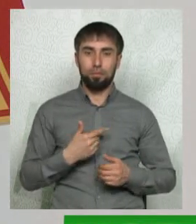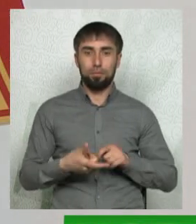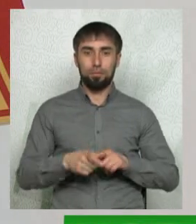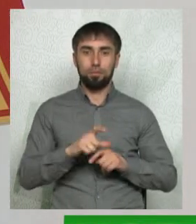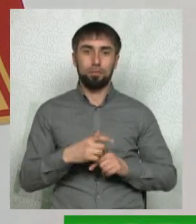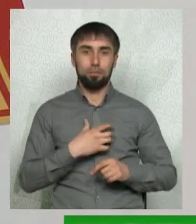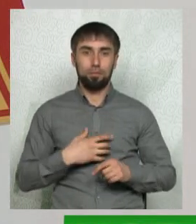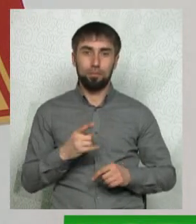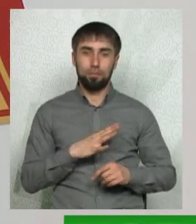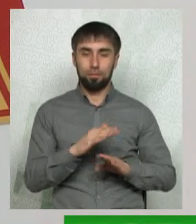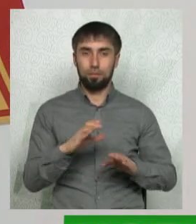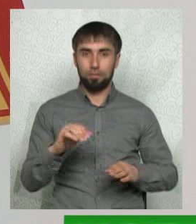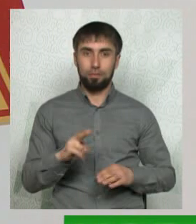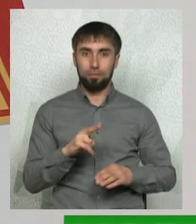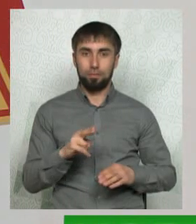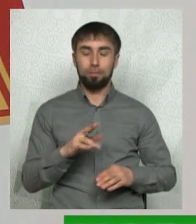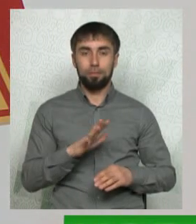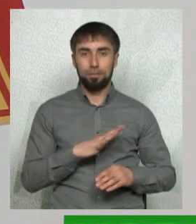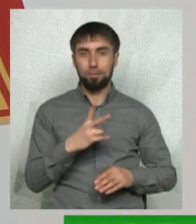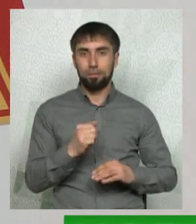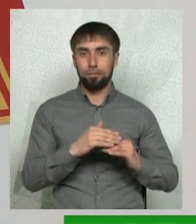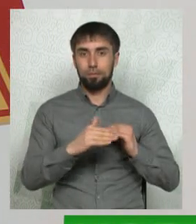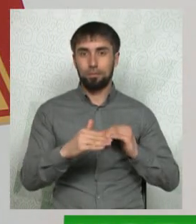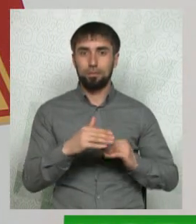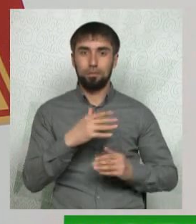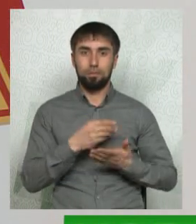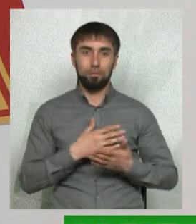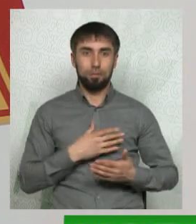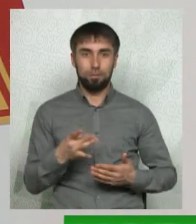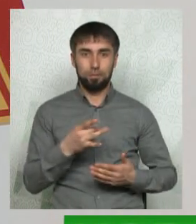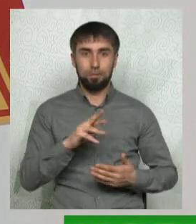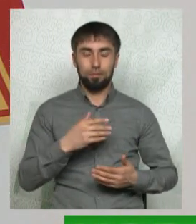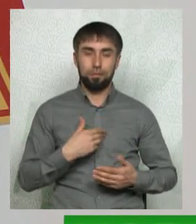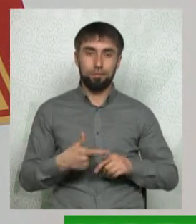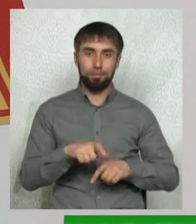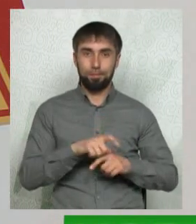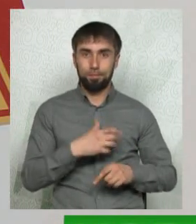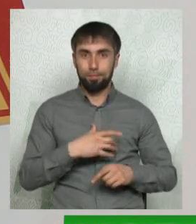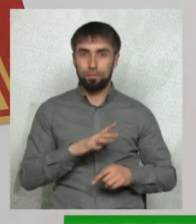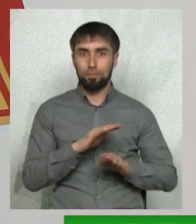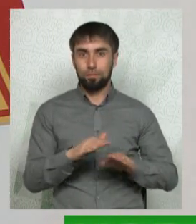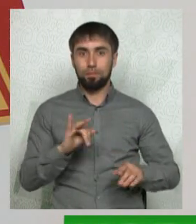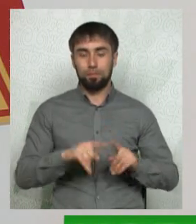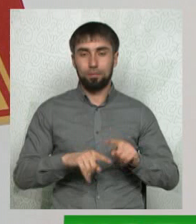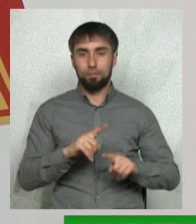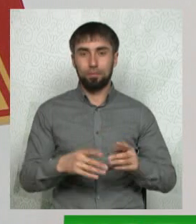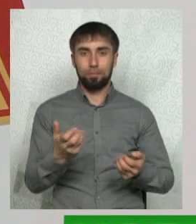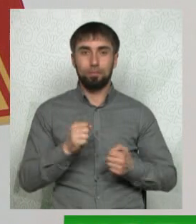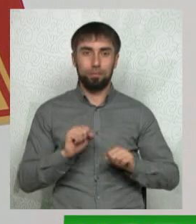очень важно, чтобы детские сады были на территории нашей республики. Для нас очень важно, чтобы детки и родители